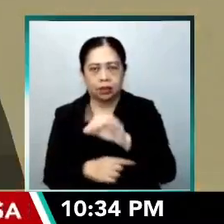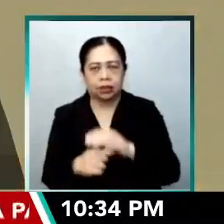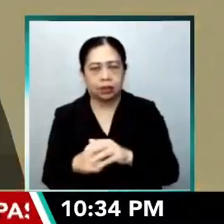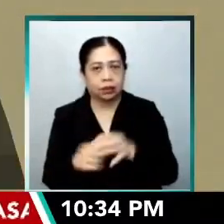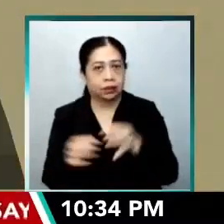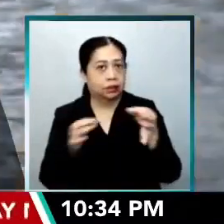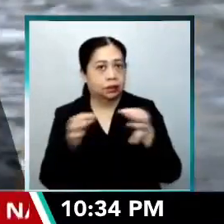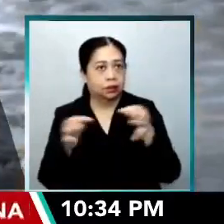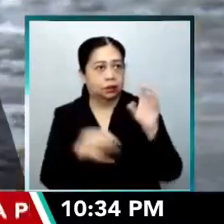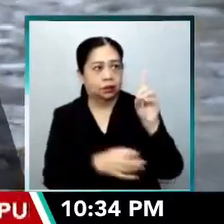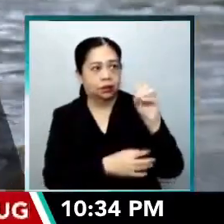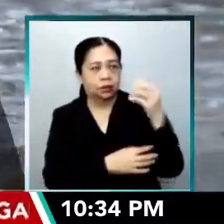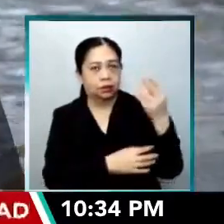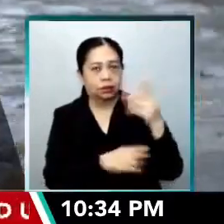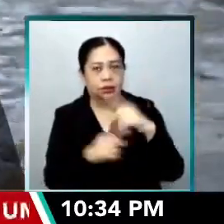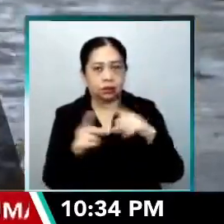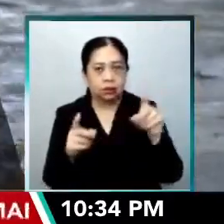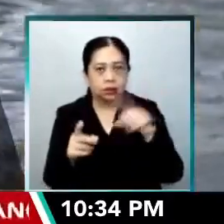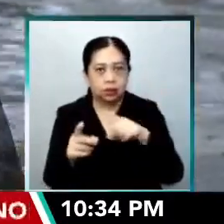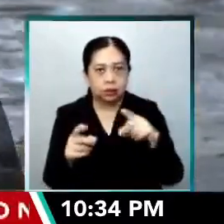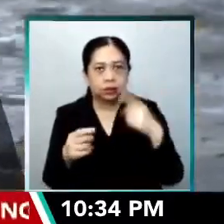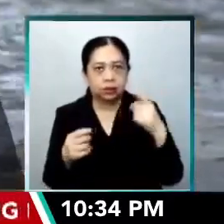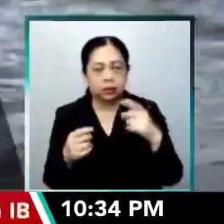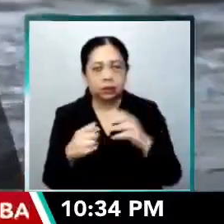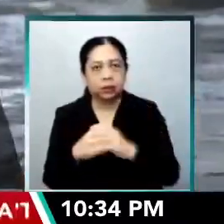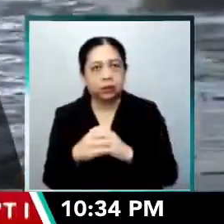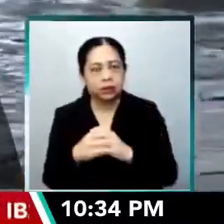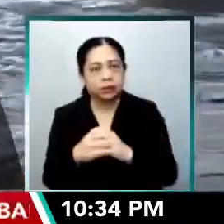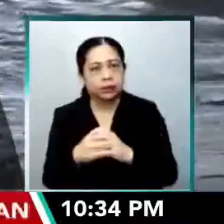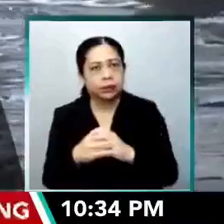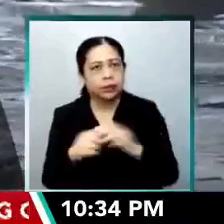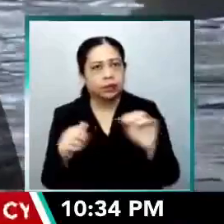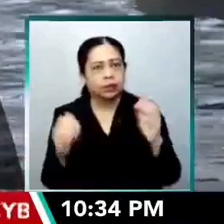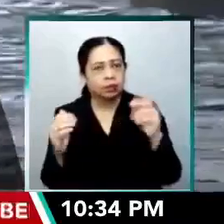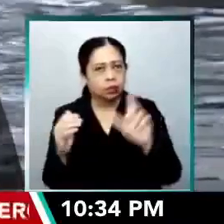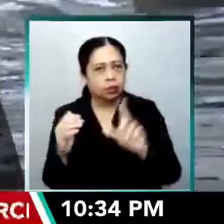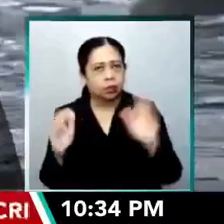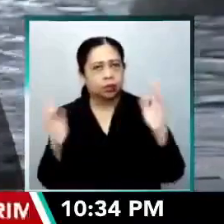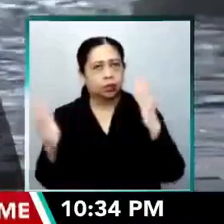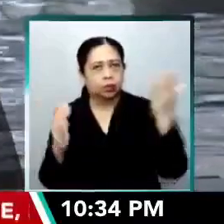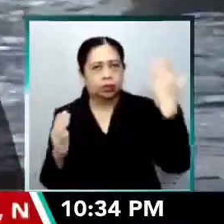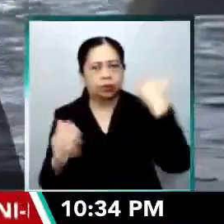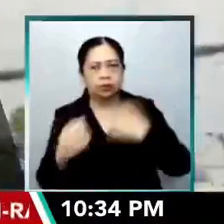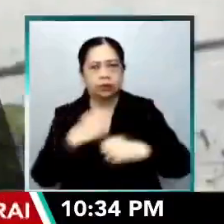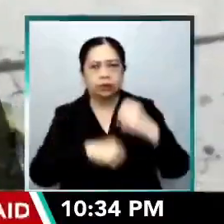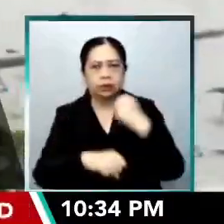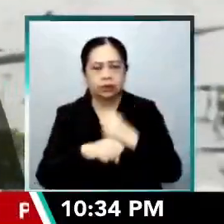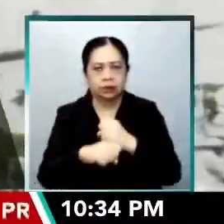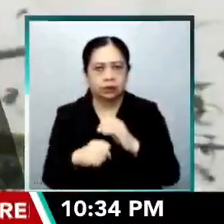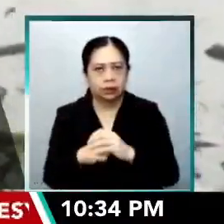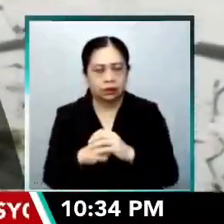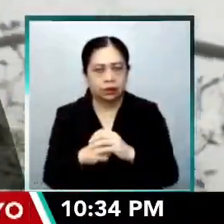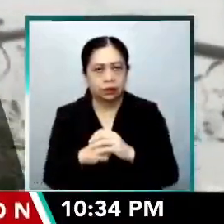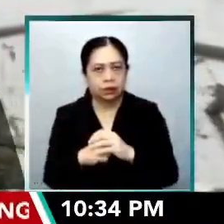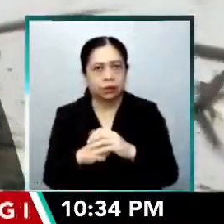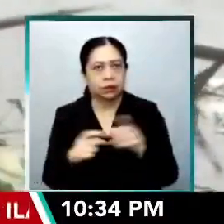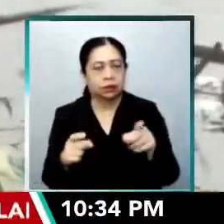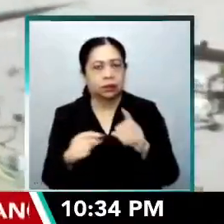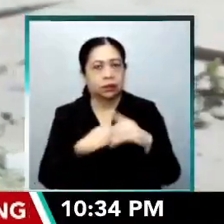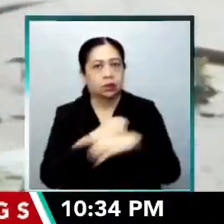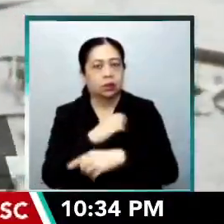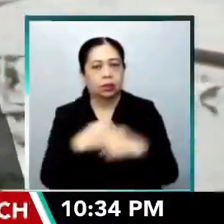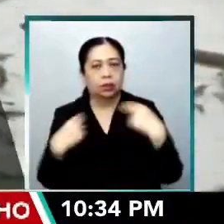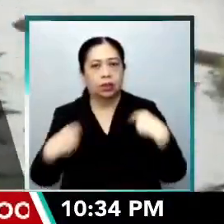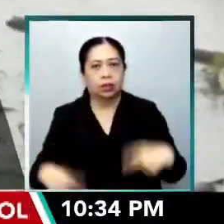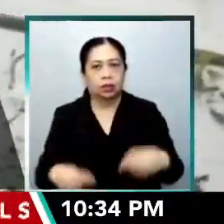DOH na mas mababa ito kumpara sa kaparehong period noong nakaraang taon. Nangangamba naman ang Dagupan City Health Office sa pagdami